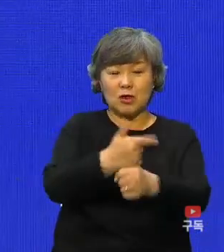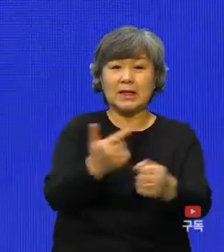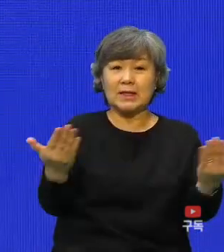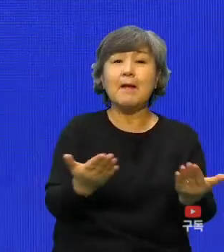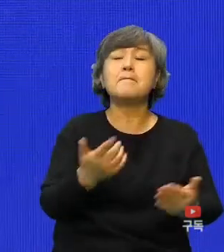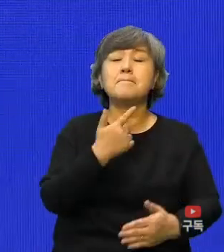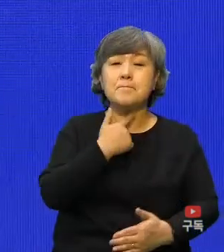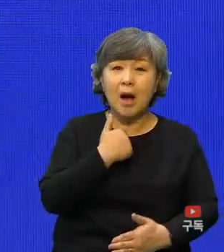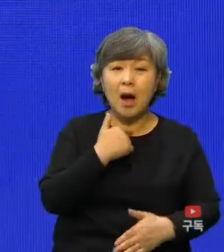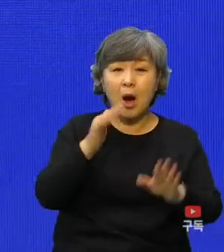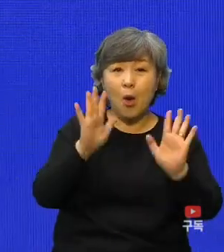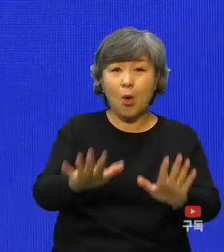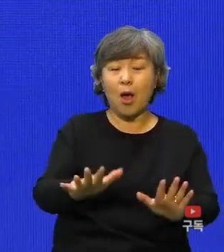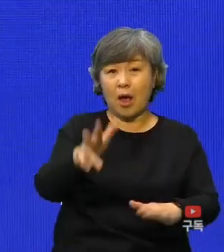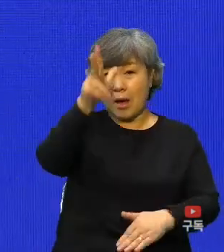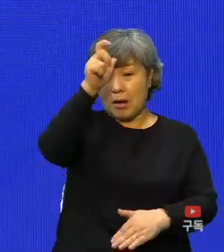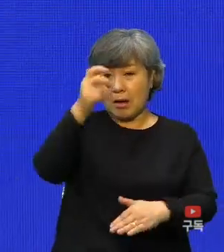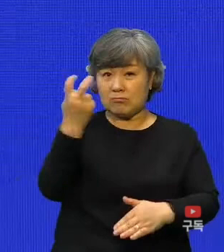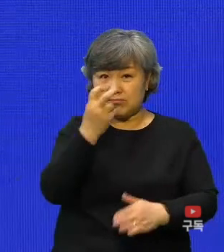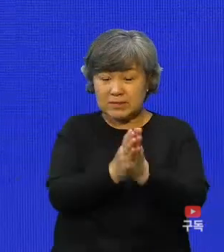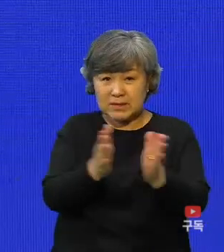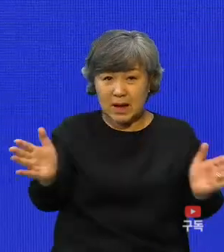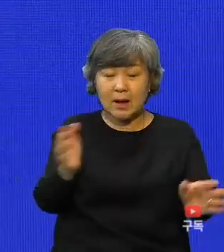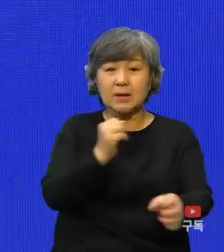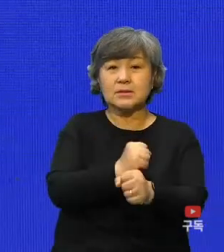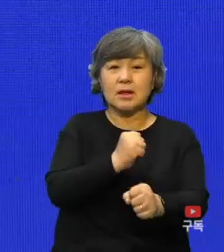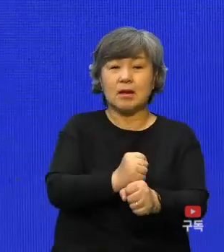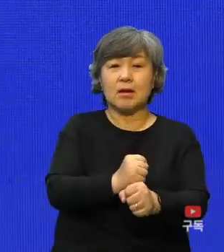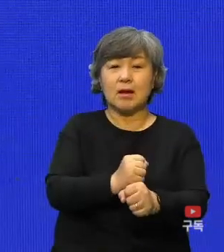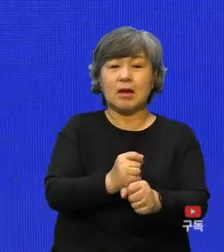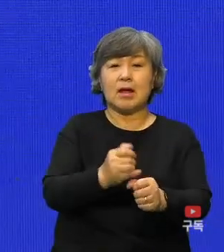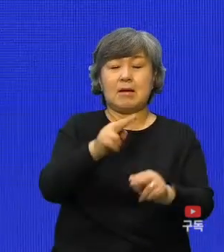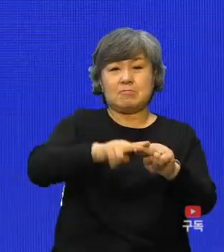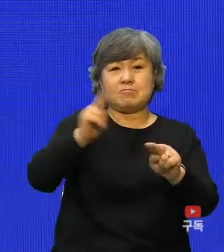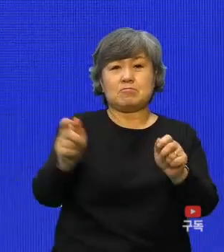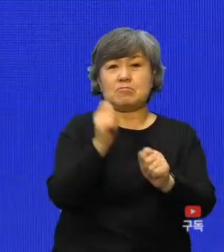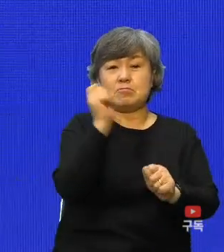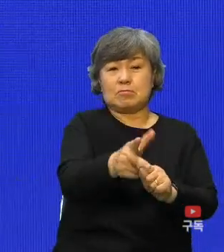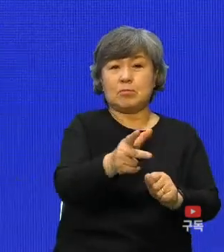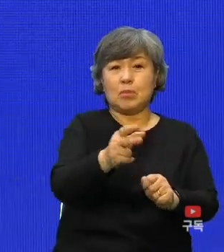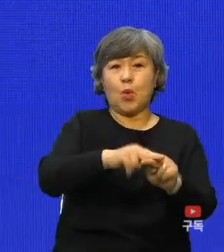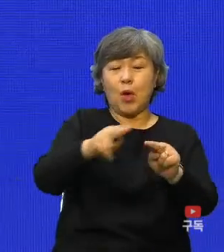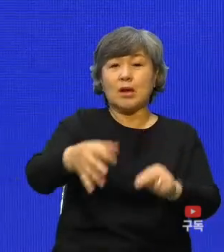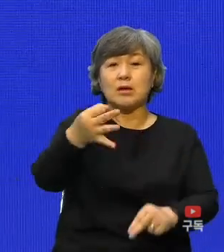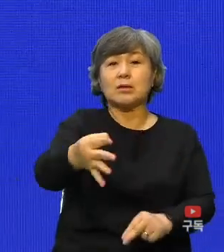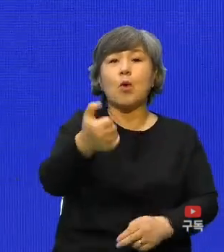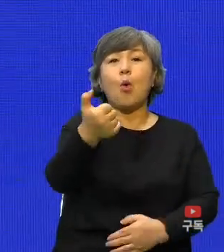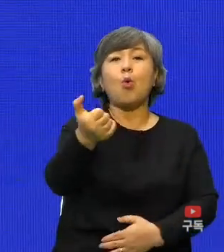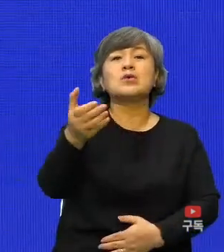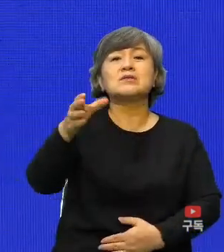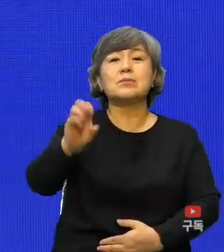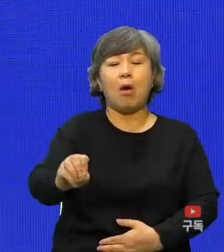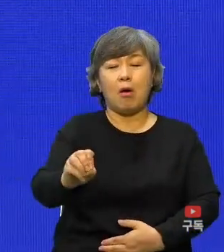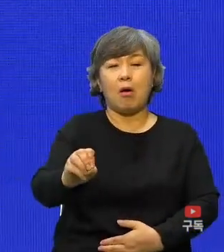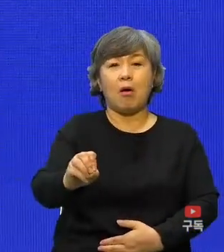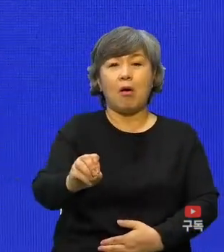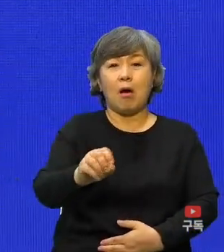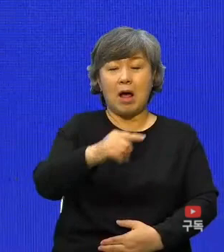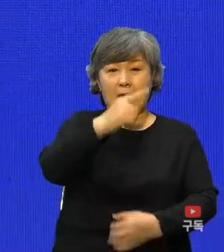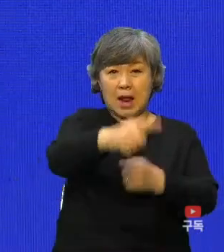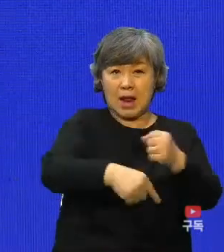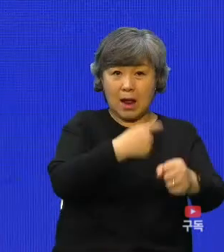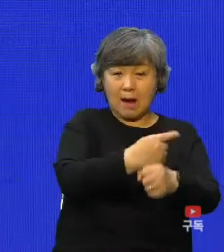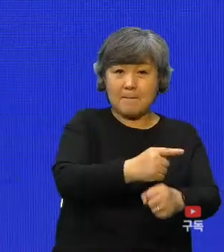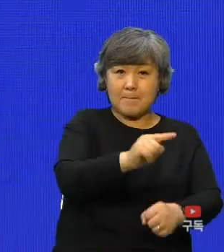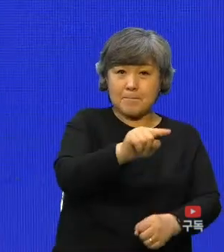의원의 아들이 올해 경찰 수사가 시작되자 사표를 내고 퇴직금으로 받은 돈이 50억 원이라고 합니다. 연봉